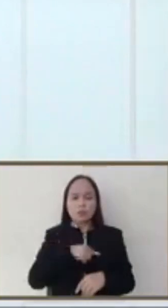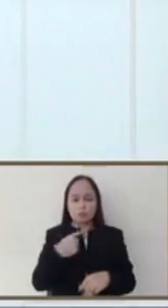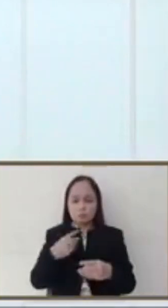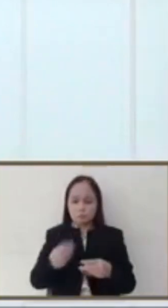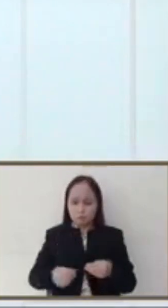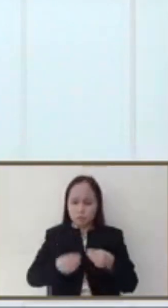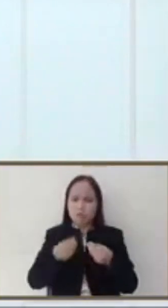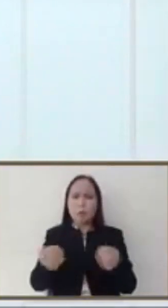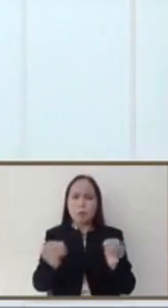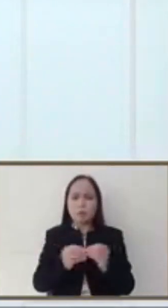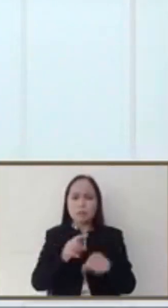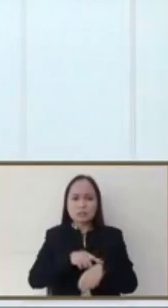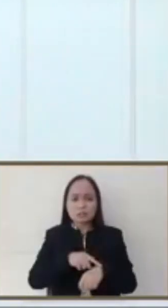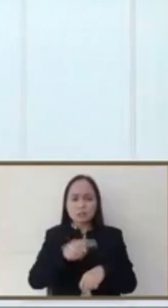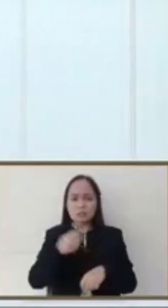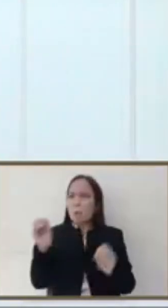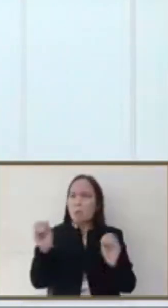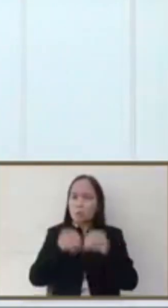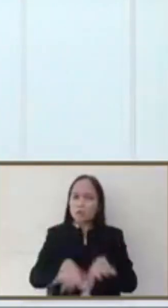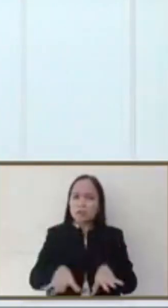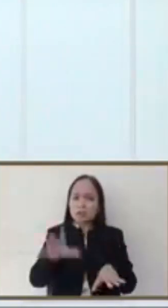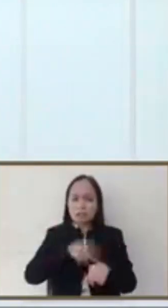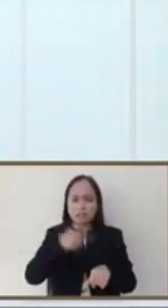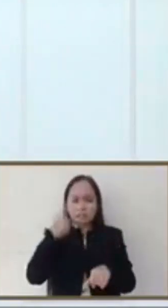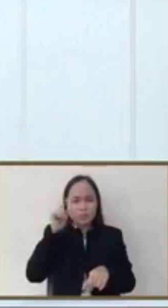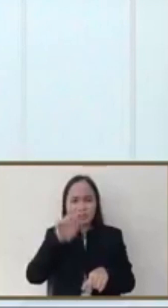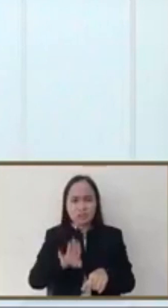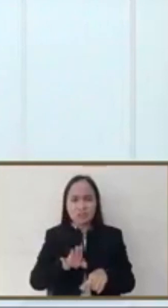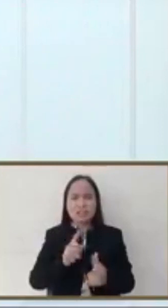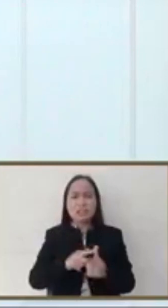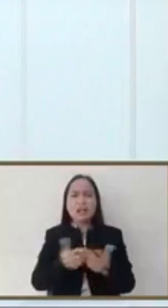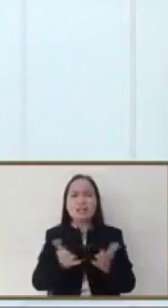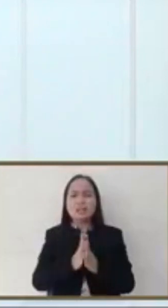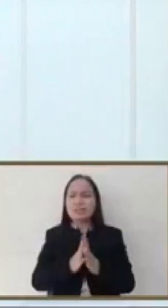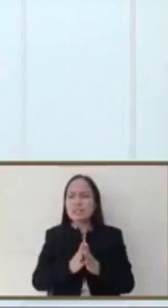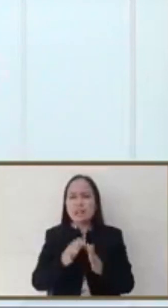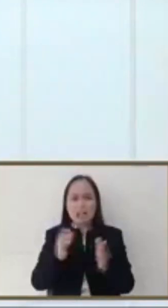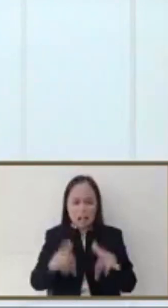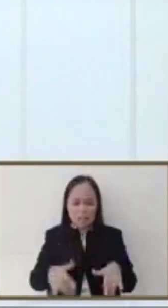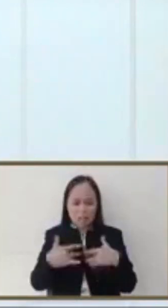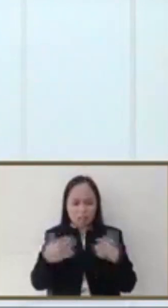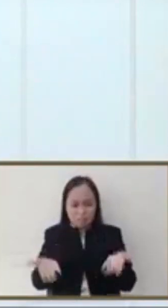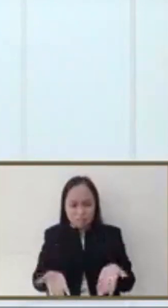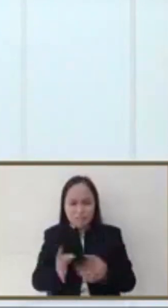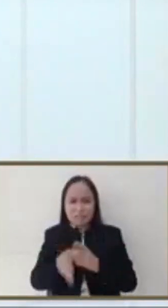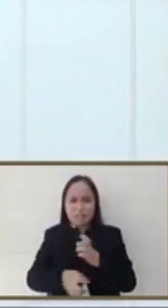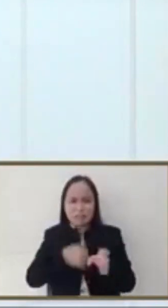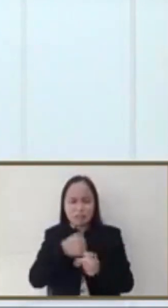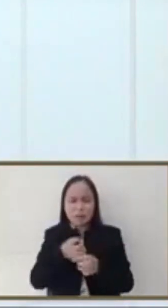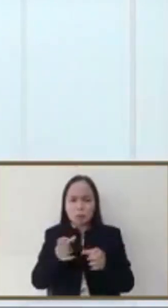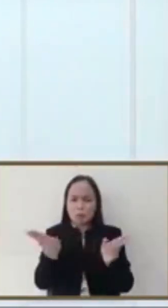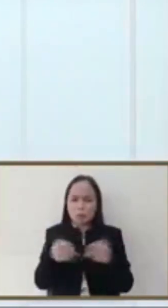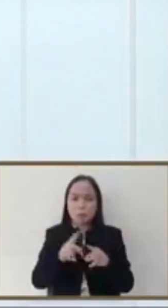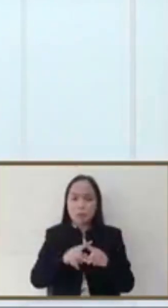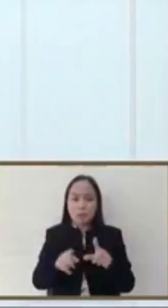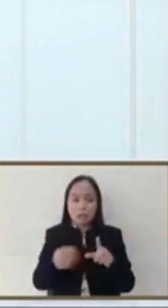tayong panahon sa Diyos, mga kapatid. At nakakalimutan natin na eto pala kaikse lang, pero nandito ang haba pala ng buhay pa